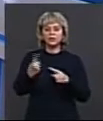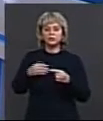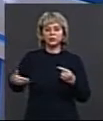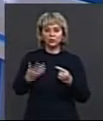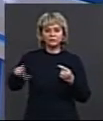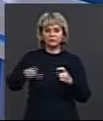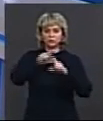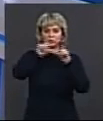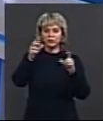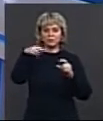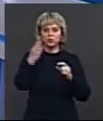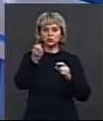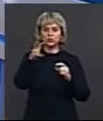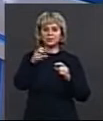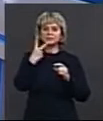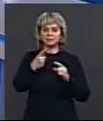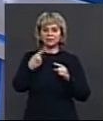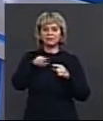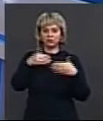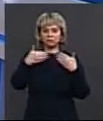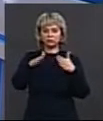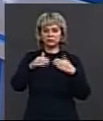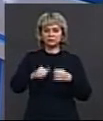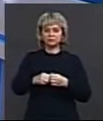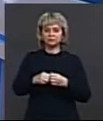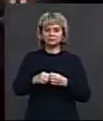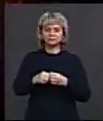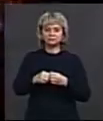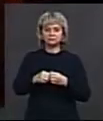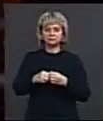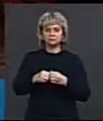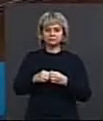Здравствуйте, это «Новости на Дону» в студии Дарья Шулик. Смотрите в этом выпуске.